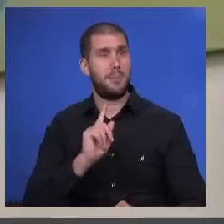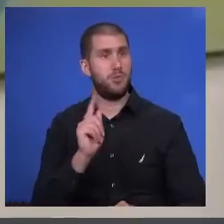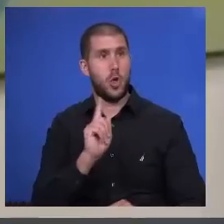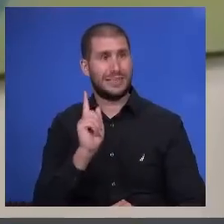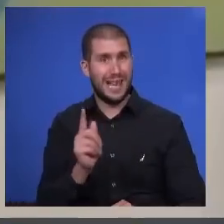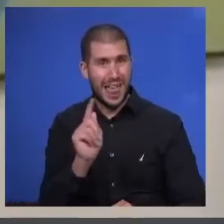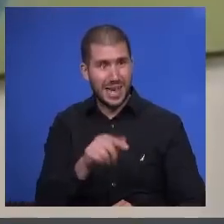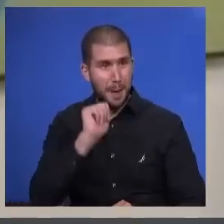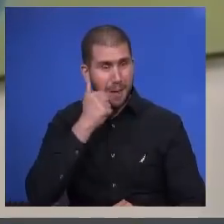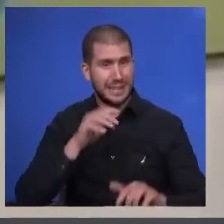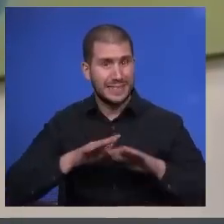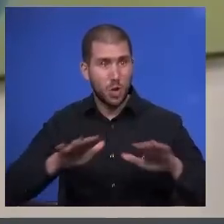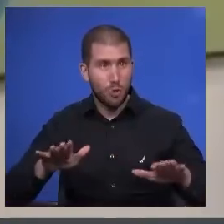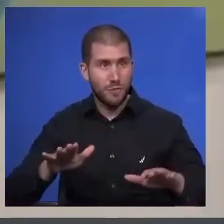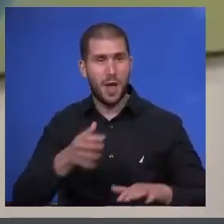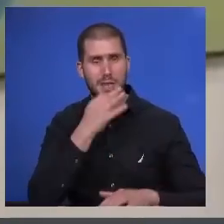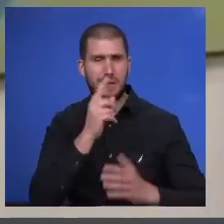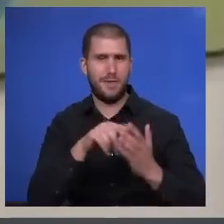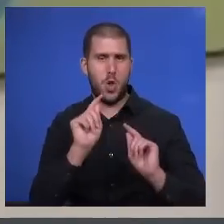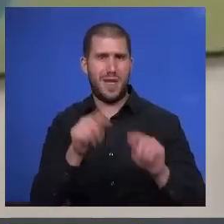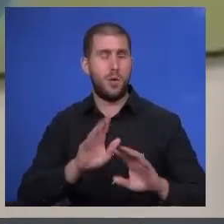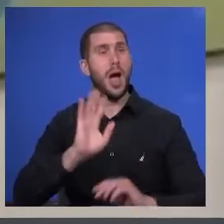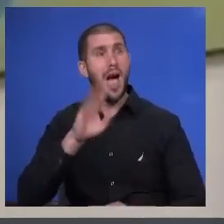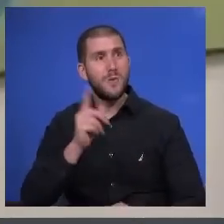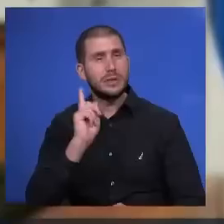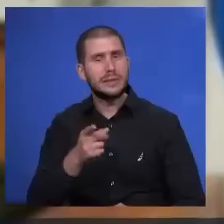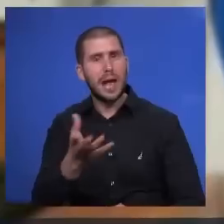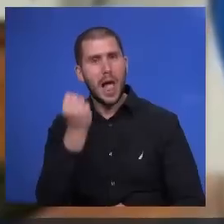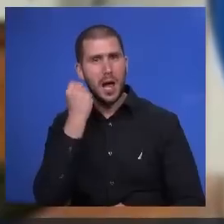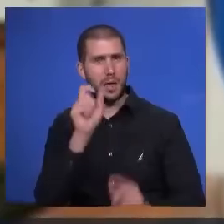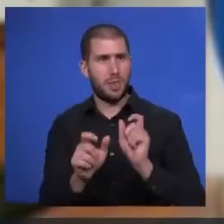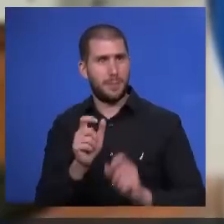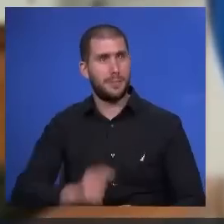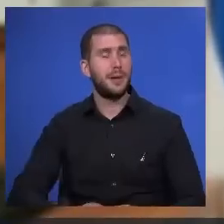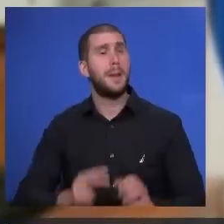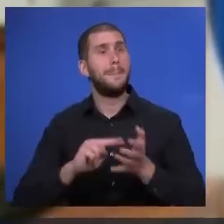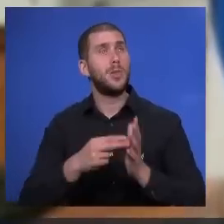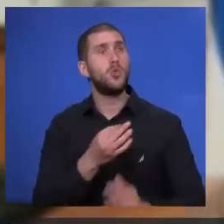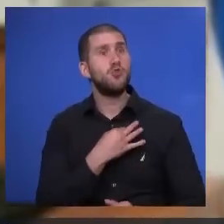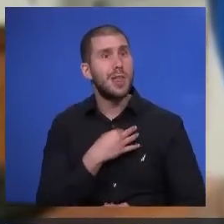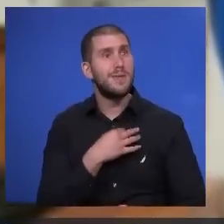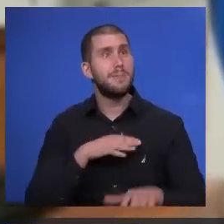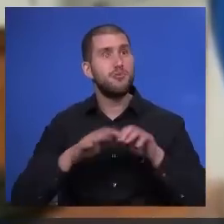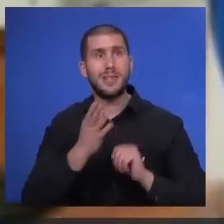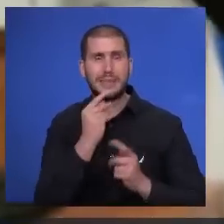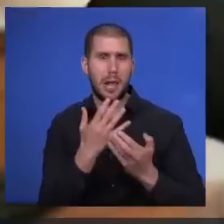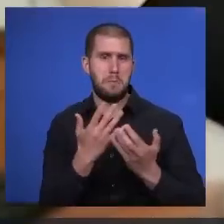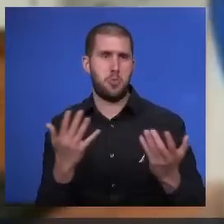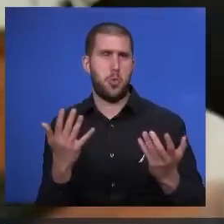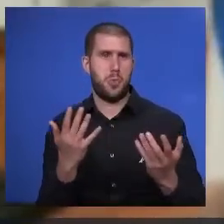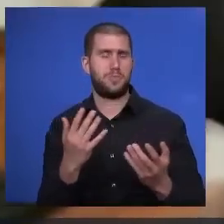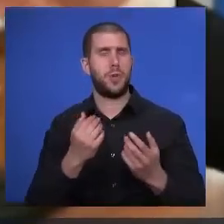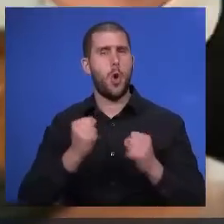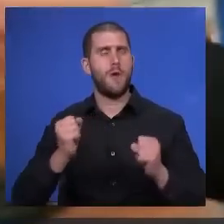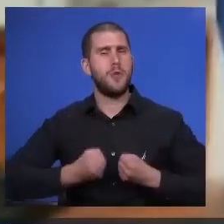צריך להגיע מחר לנמל התעופה שלא יעשה זאת, גם אם הוא צריך לאסוף נוסע. המדיניות שלי ושל ממשלת ישראל ברורה. חופש